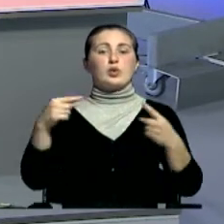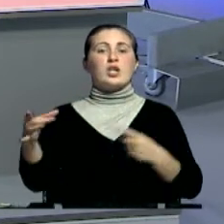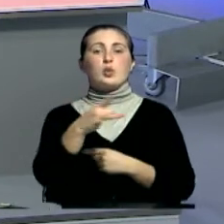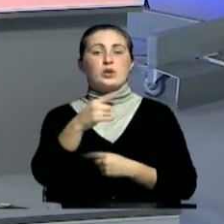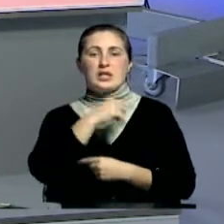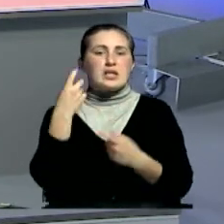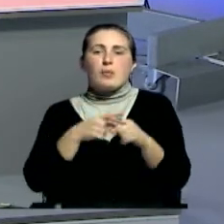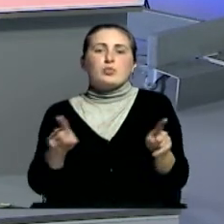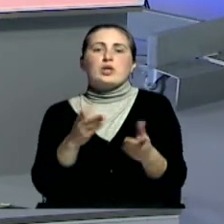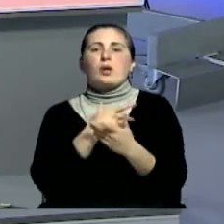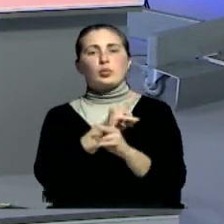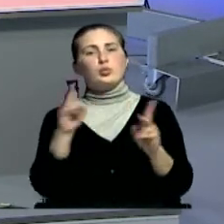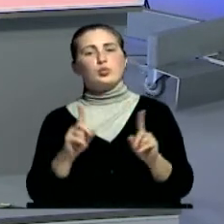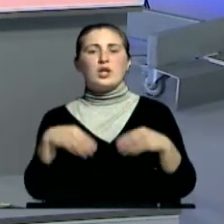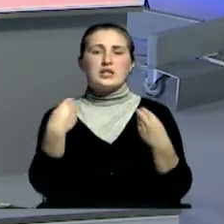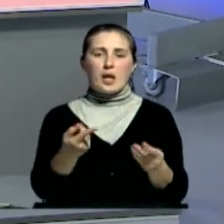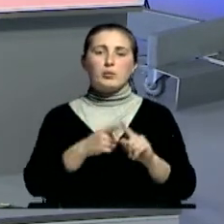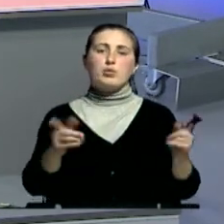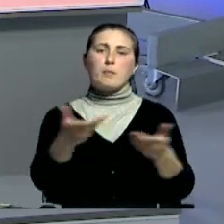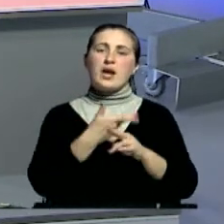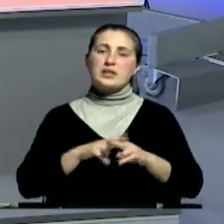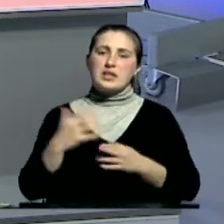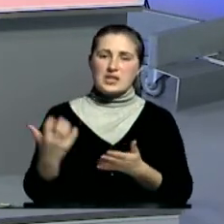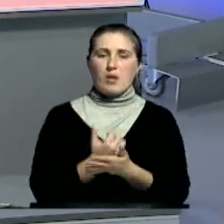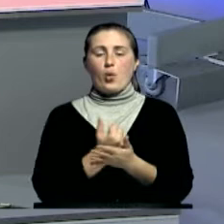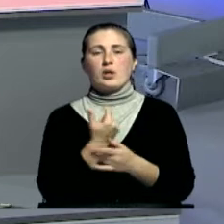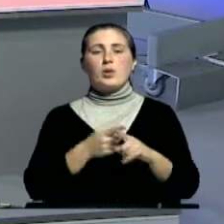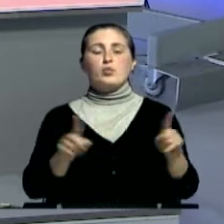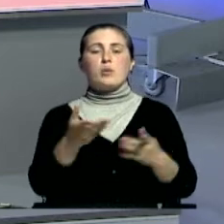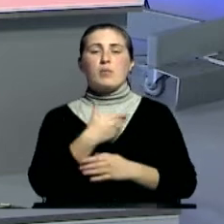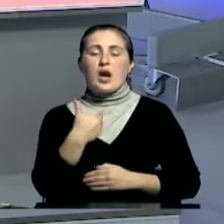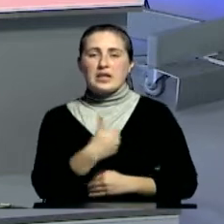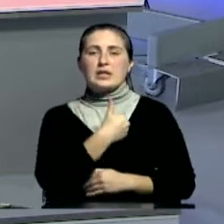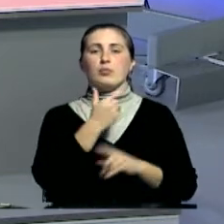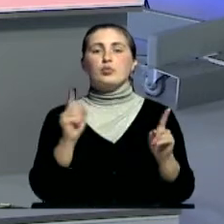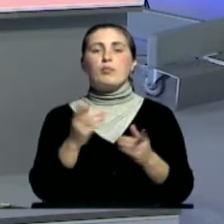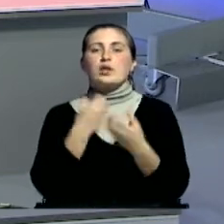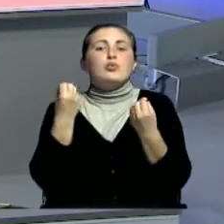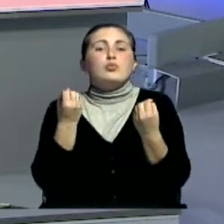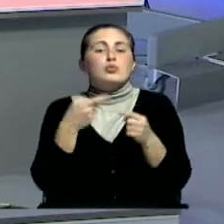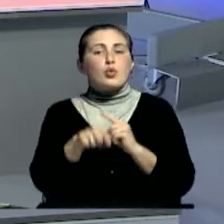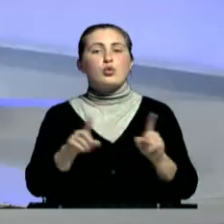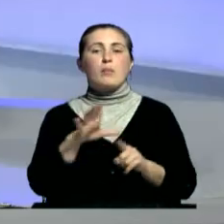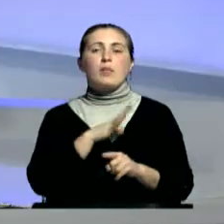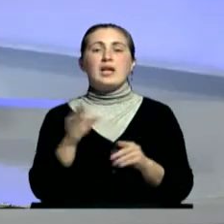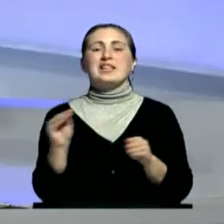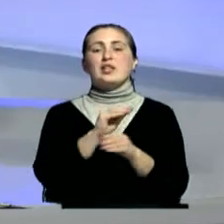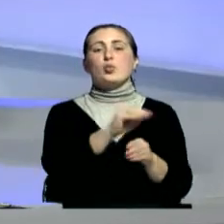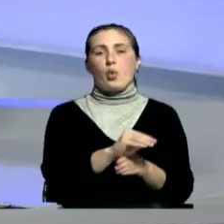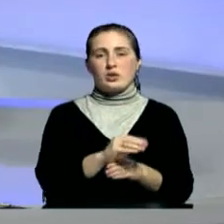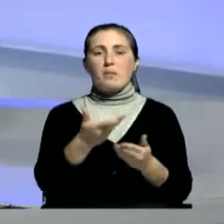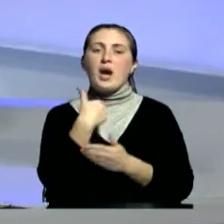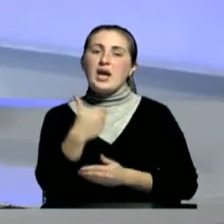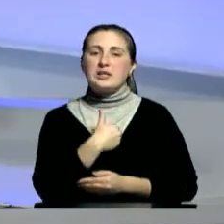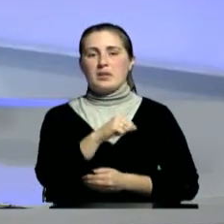Не потому, что нам кто-то что-то дал, а потому, что мы это заработали, потому что мы хотим, чтобы мы не то, чтобы были дотационными, мы хотим